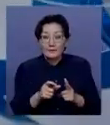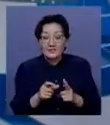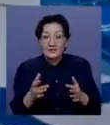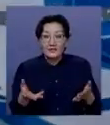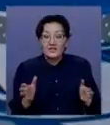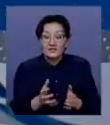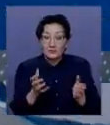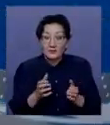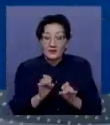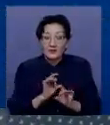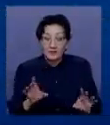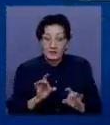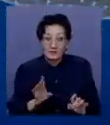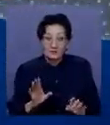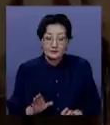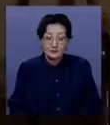қалғанын баяндады.